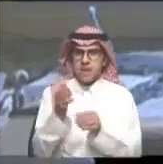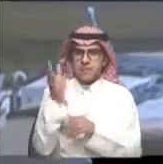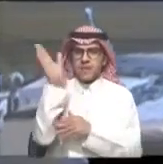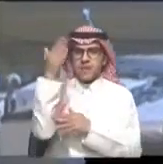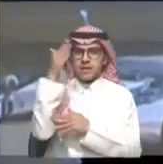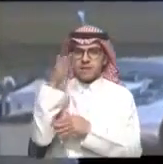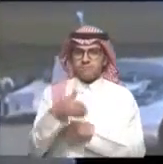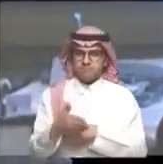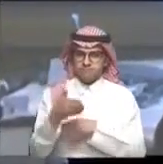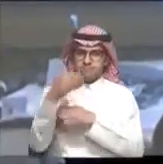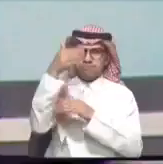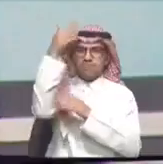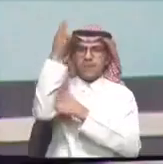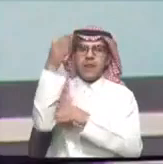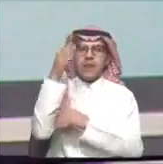الجمهورية اليمنية في مدينة ميدي.